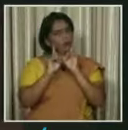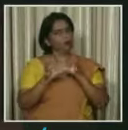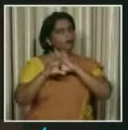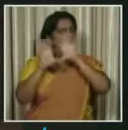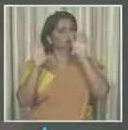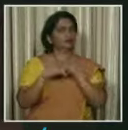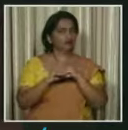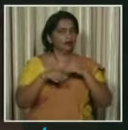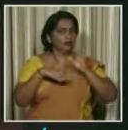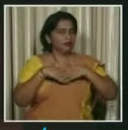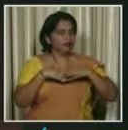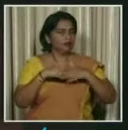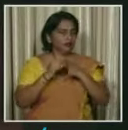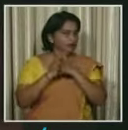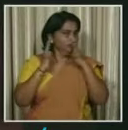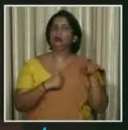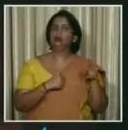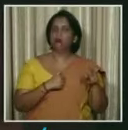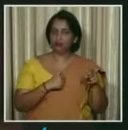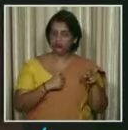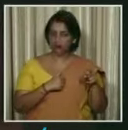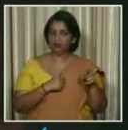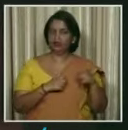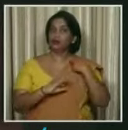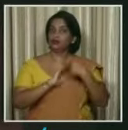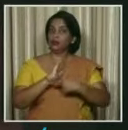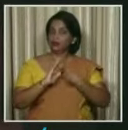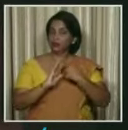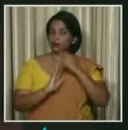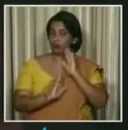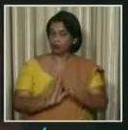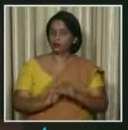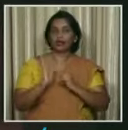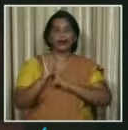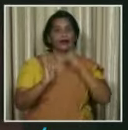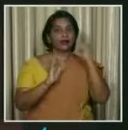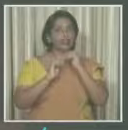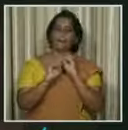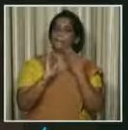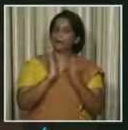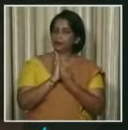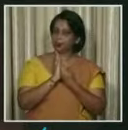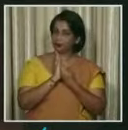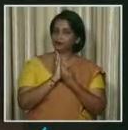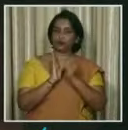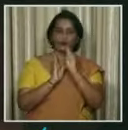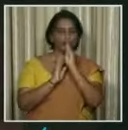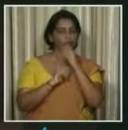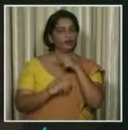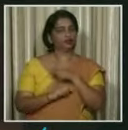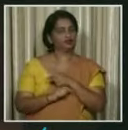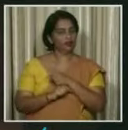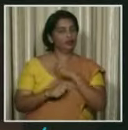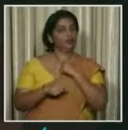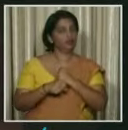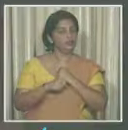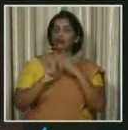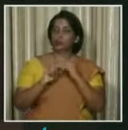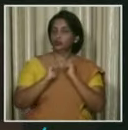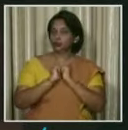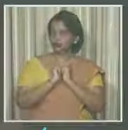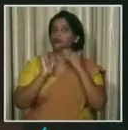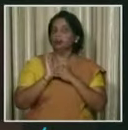මේ මුහුණ දෙන බරපතල අභියෝගවලට රටේ තිබිය යුතුයි ජාතික රැකියා ප්‍රතිපත්තියක්. එක පැත්තකින් රජයේ ශේෂ්ත්‍රීය